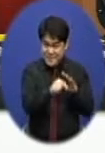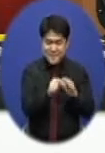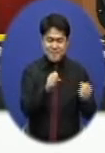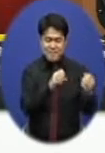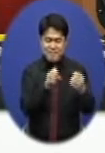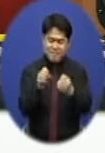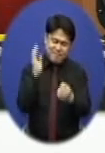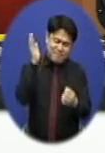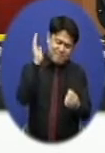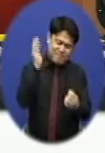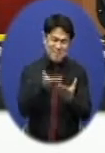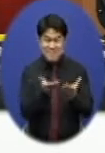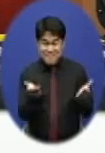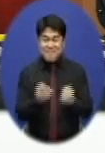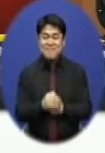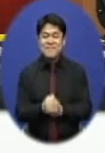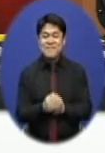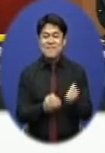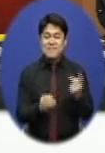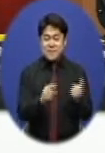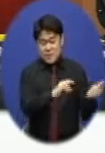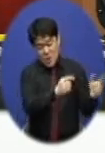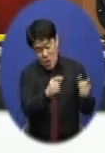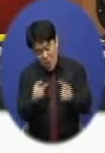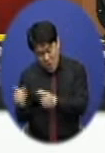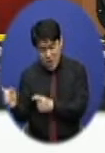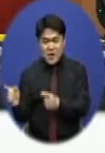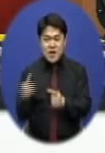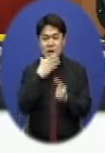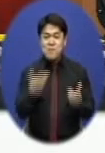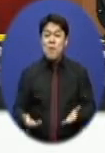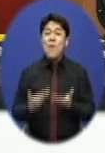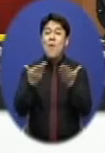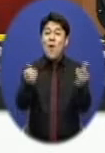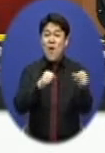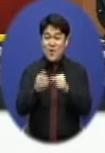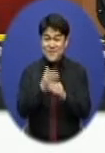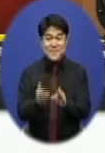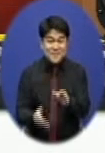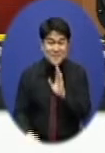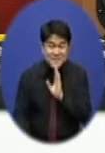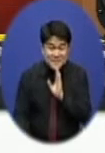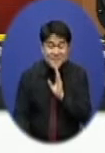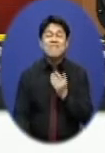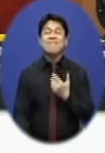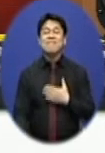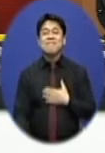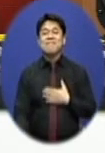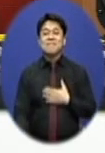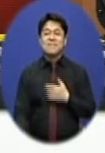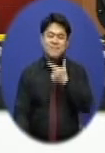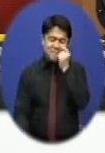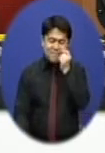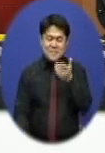정담도 나누면서 재미난 만담도 하시고 네. 여러 가지로 그게 봉사입니다. 좋은 일을 많이 하시는군요. 네. 네, 부족하지만은